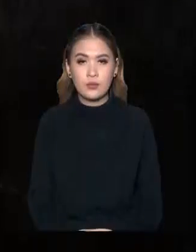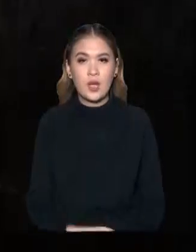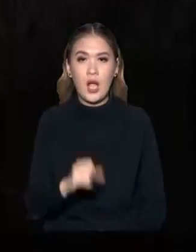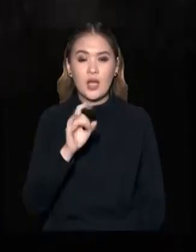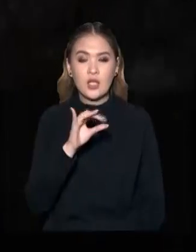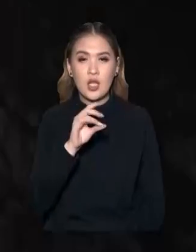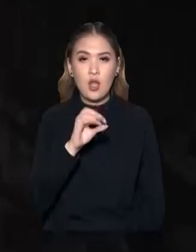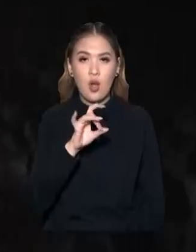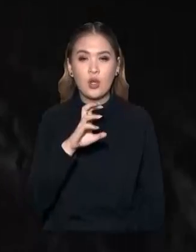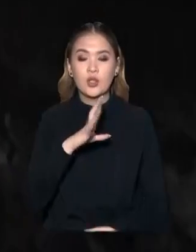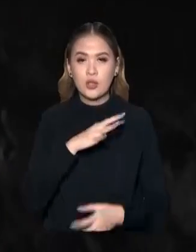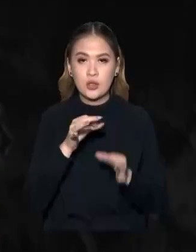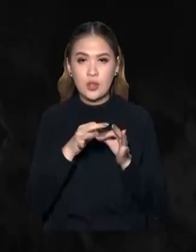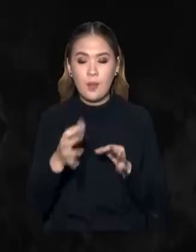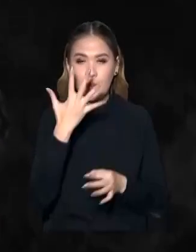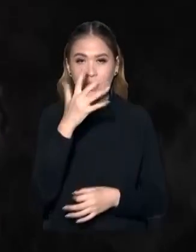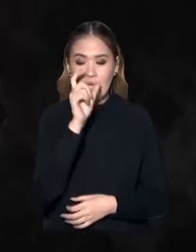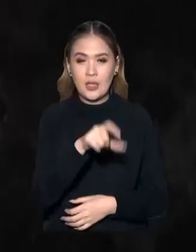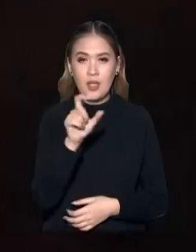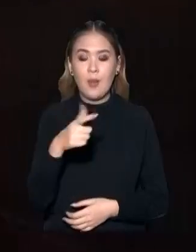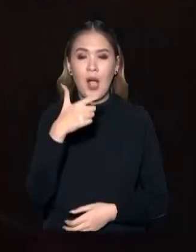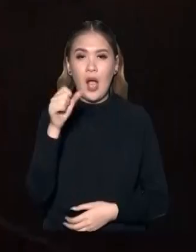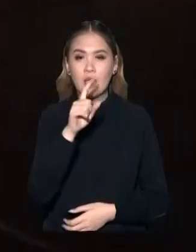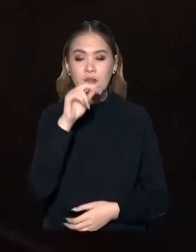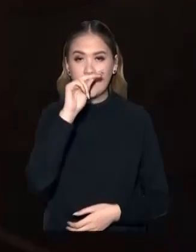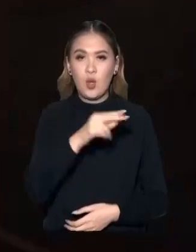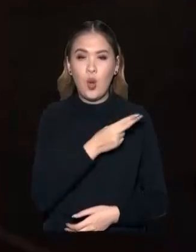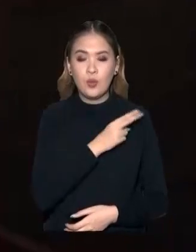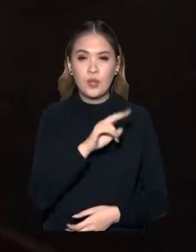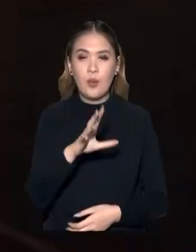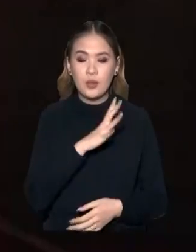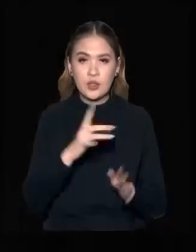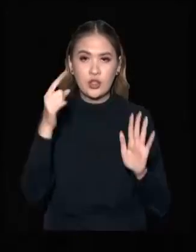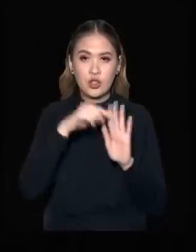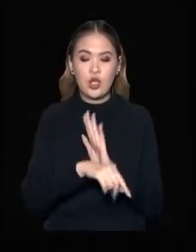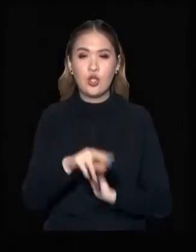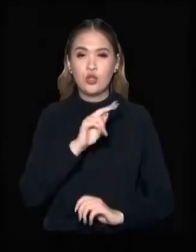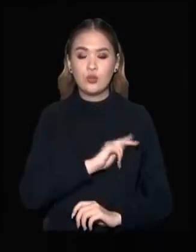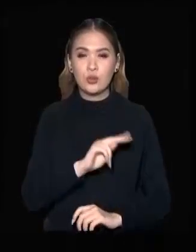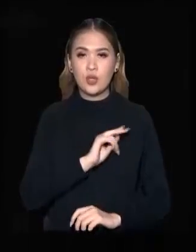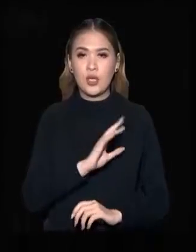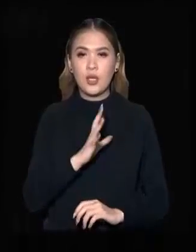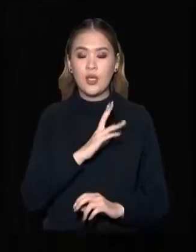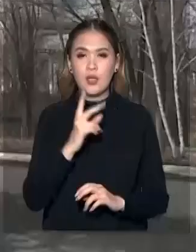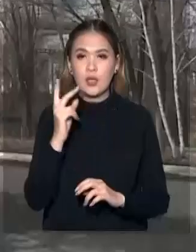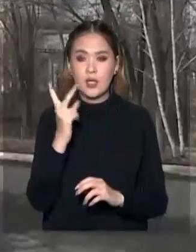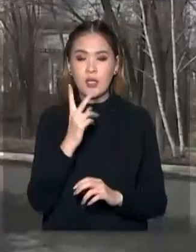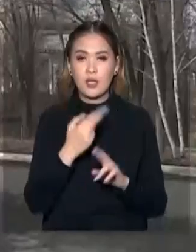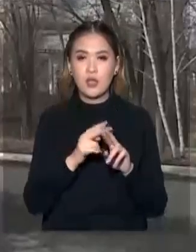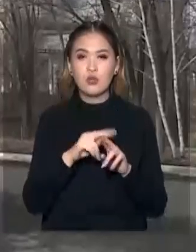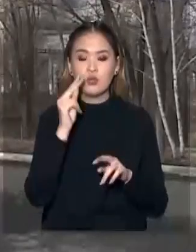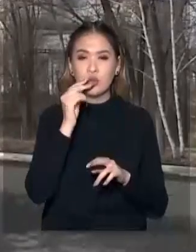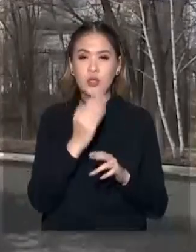Арселор Миттл шахтасында 5 адам газдан уланып қайтыс болды. Кеншілердің арасында жұмыс істегеніне 2 ағай болған азаматтар